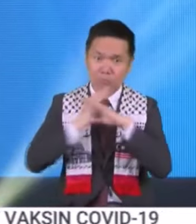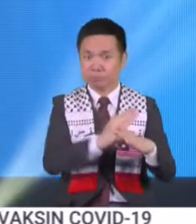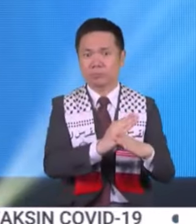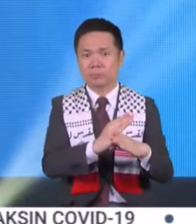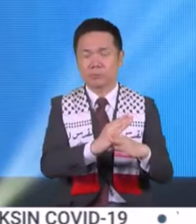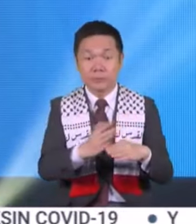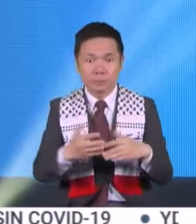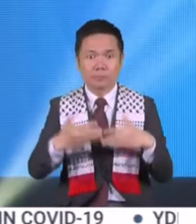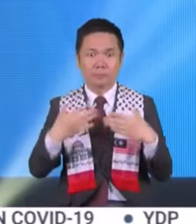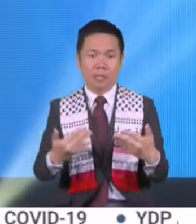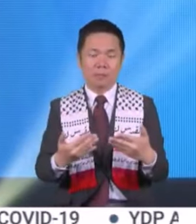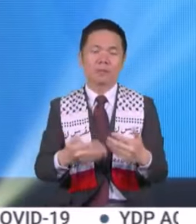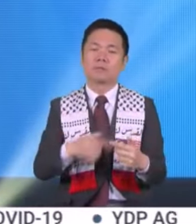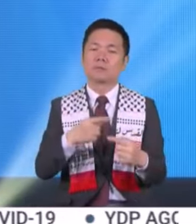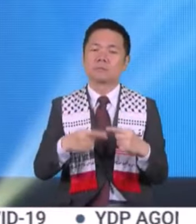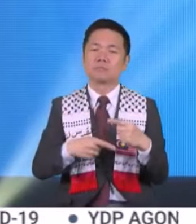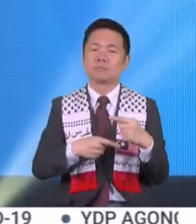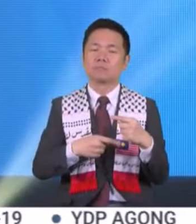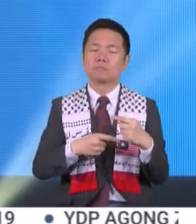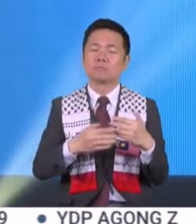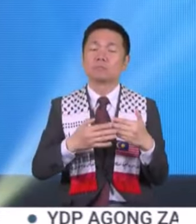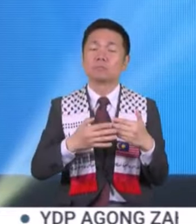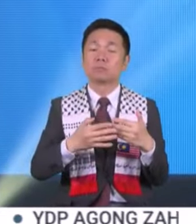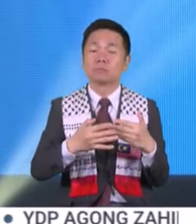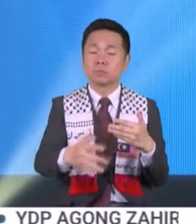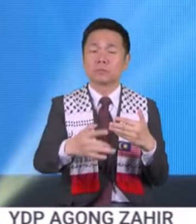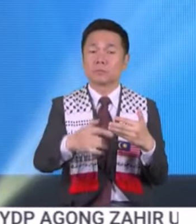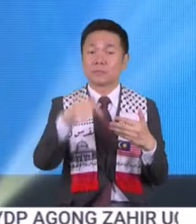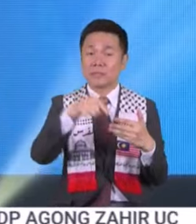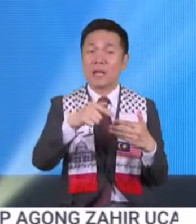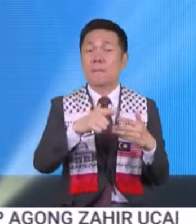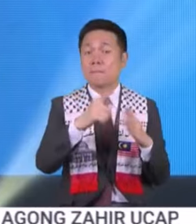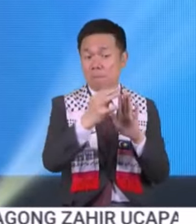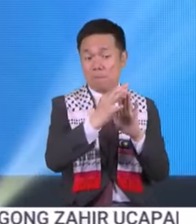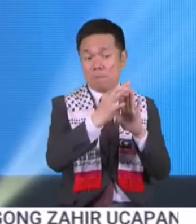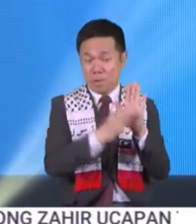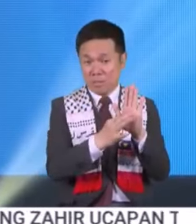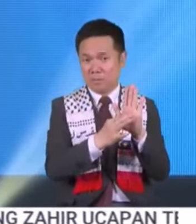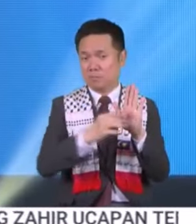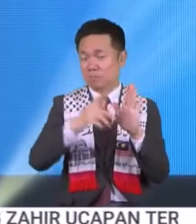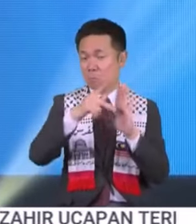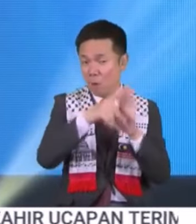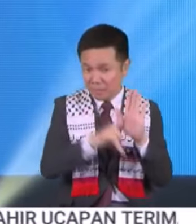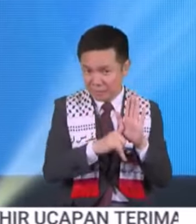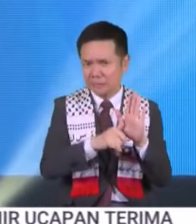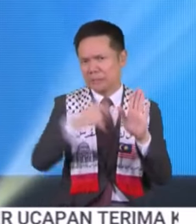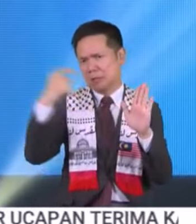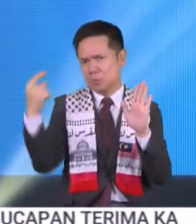dasar yang perlu demi menyelamatkan